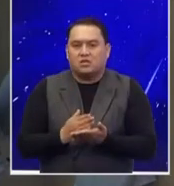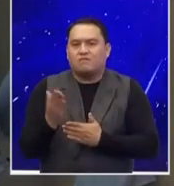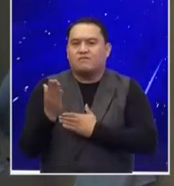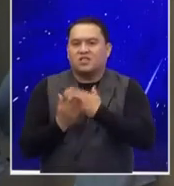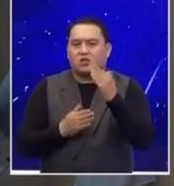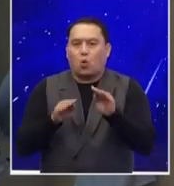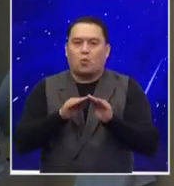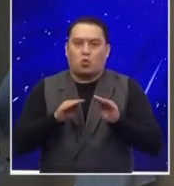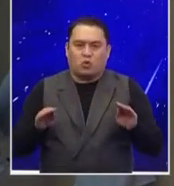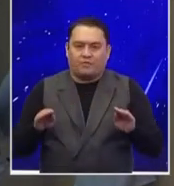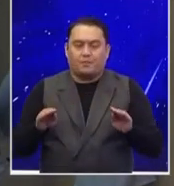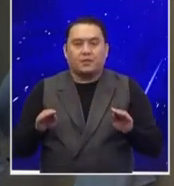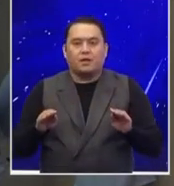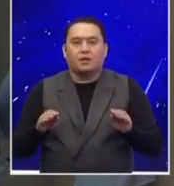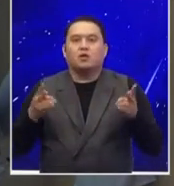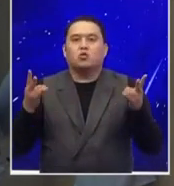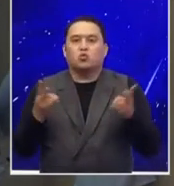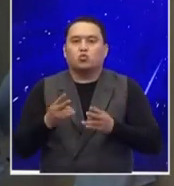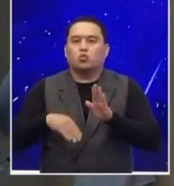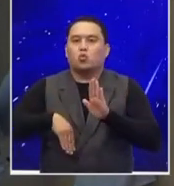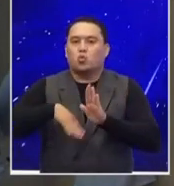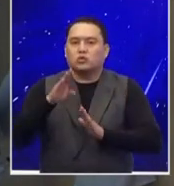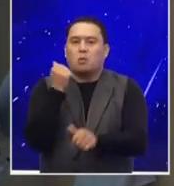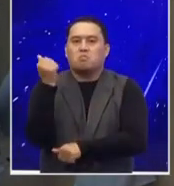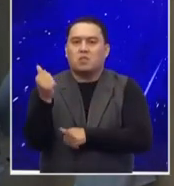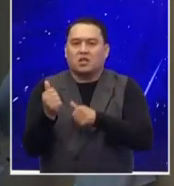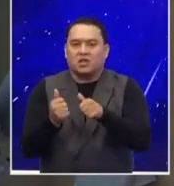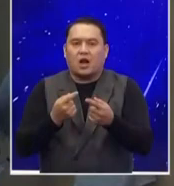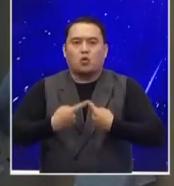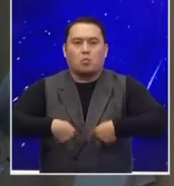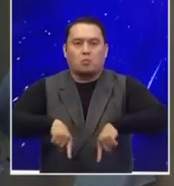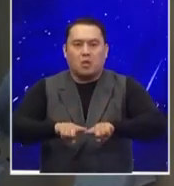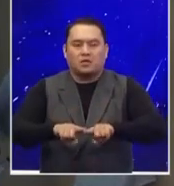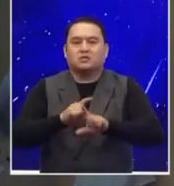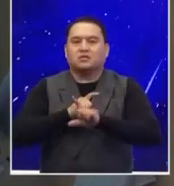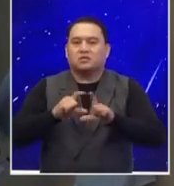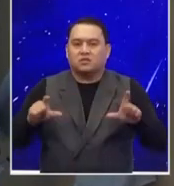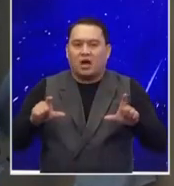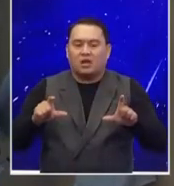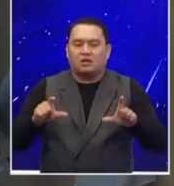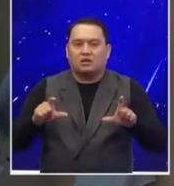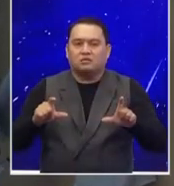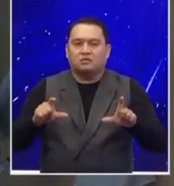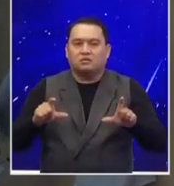высоком уровне. Конечно, необходимо улучшить материальную базу. Данное здание уже